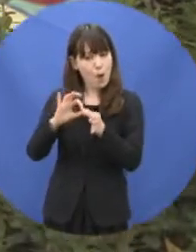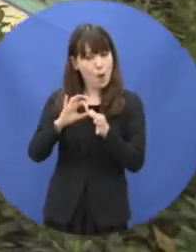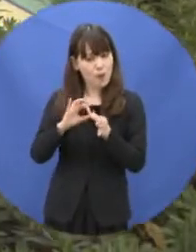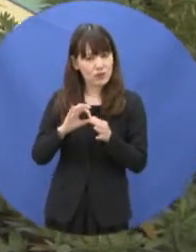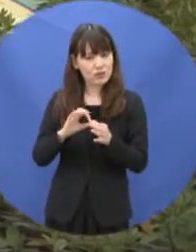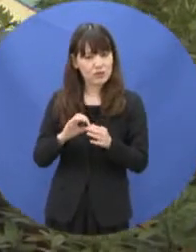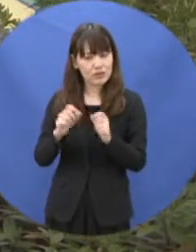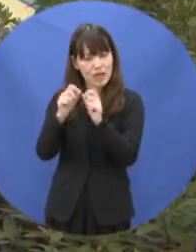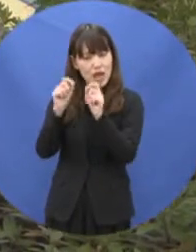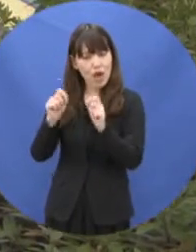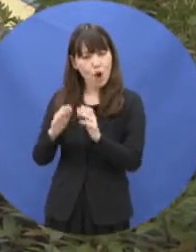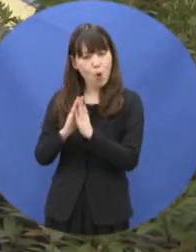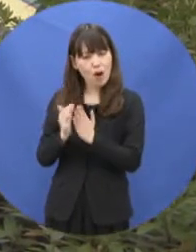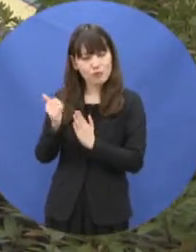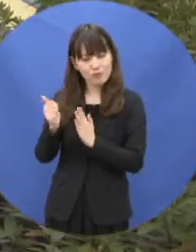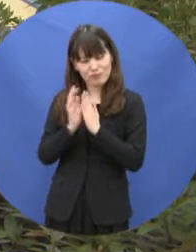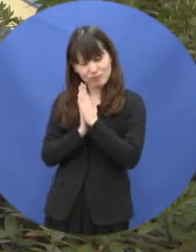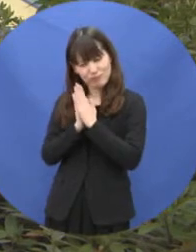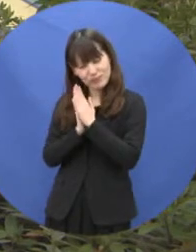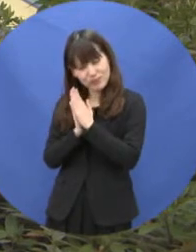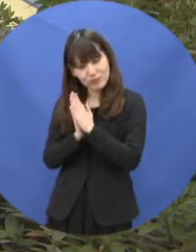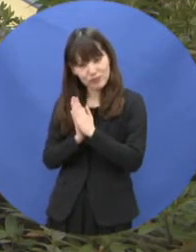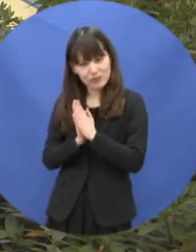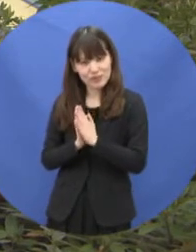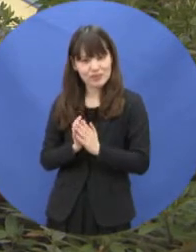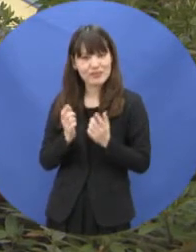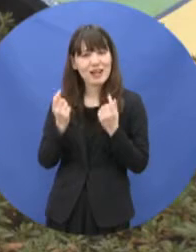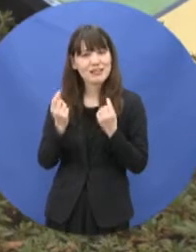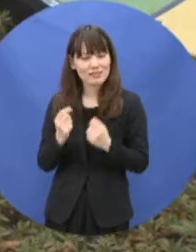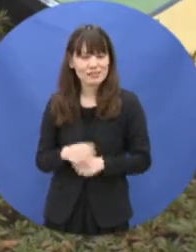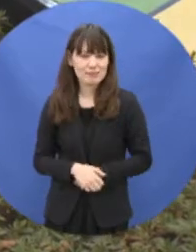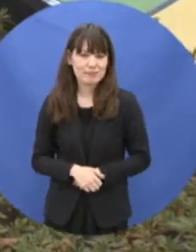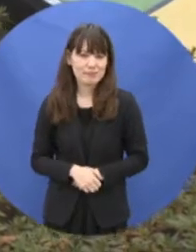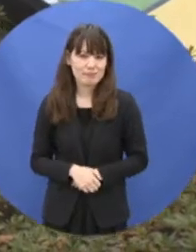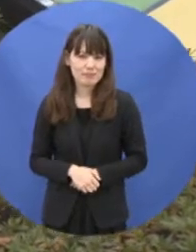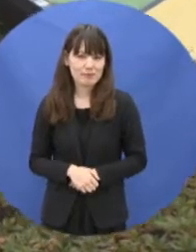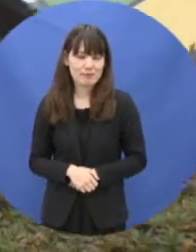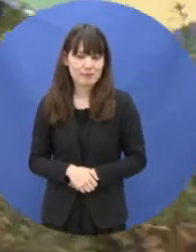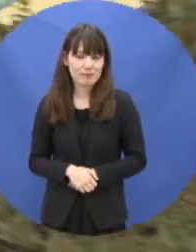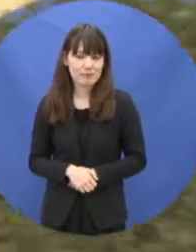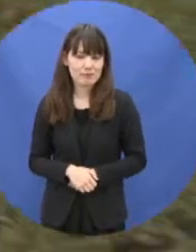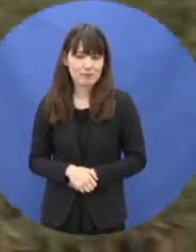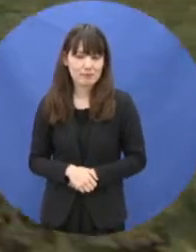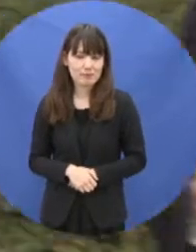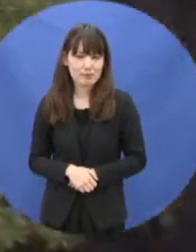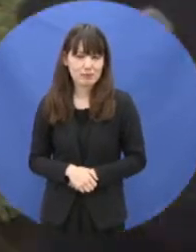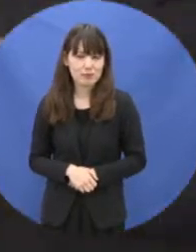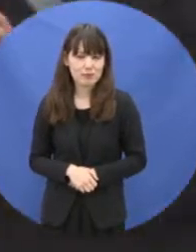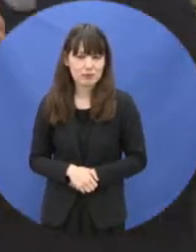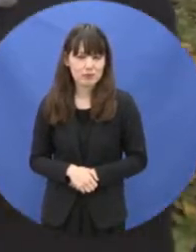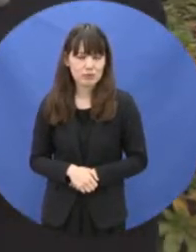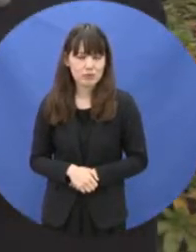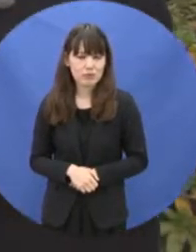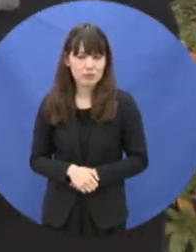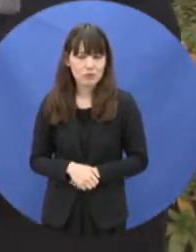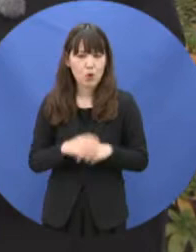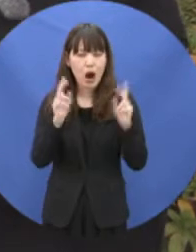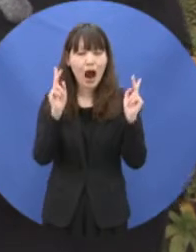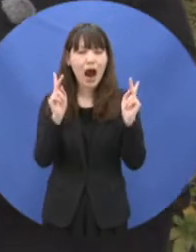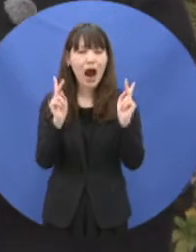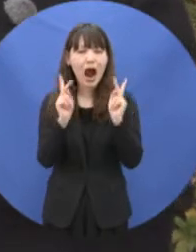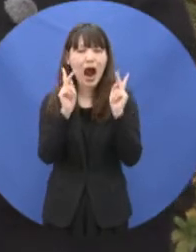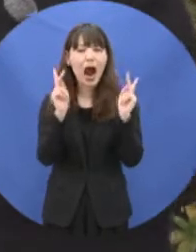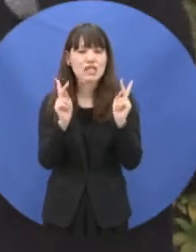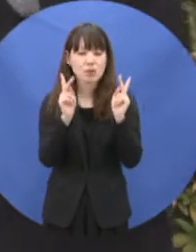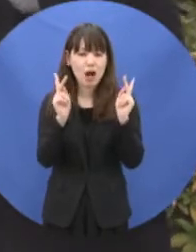本太郎に看板を依頼するなんて驚きですね。 いや、素晴らしい。そのおかげでこれがあるんですからね。 カーニバルプラ